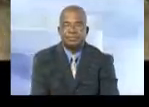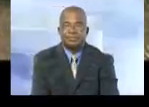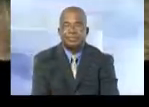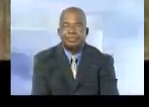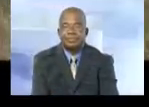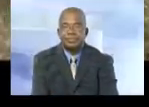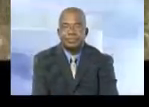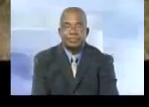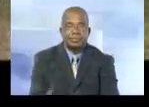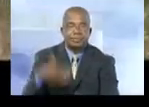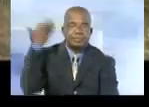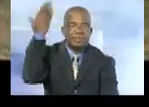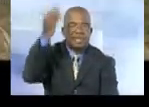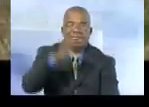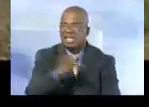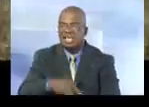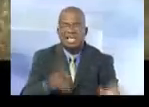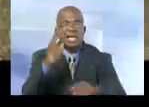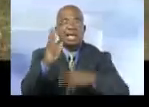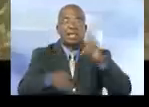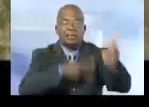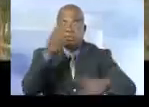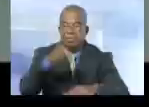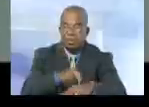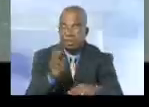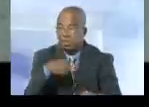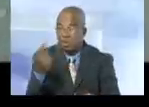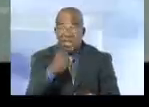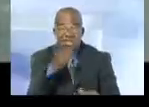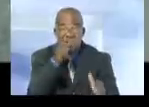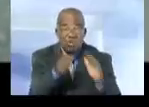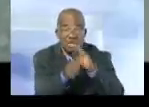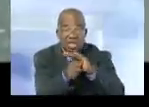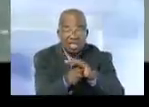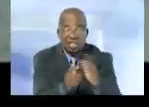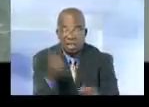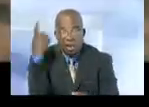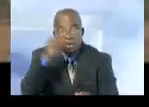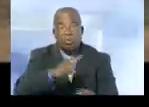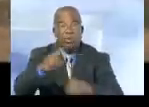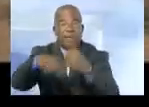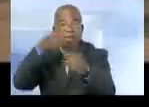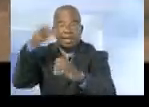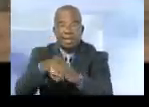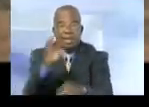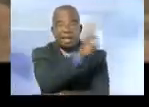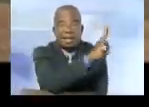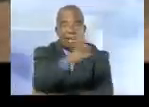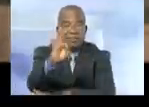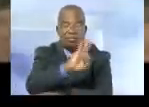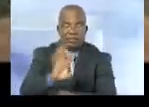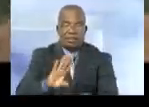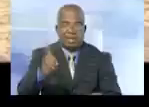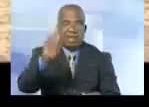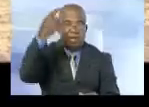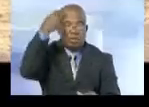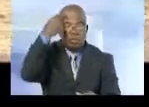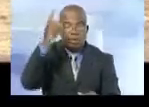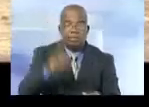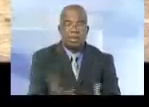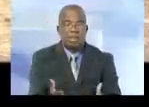les populations illégalement installées dans les forêts classées en Côte d'Ivoire seront déguerpies. Et cette opération va commencer par la forêt classée de